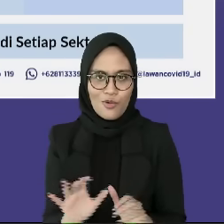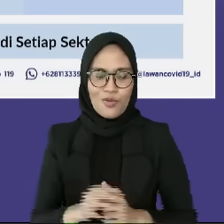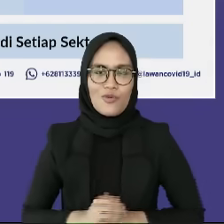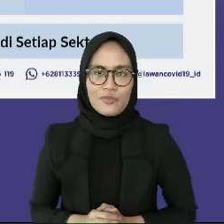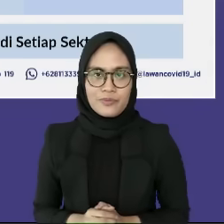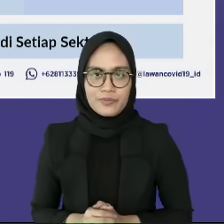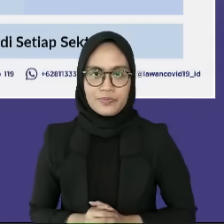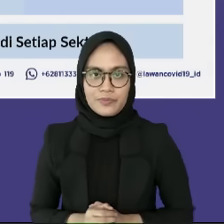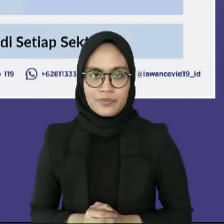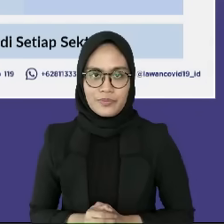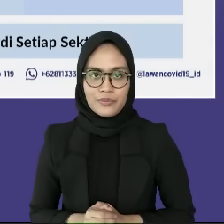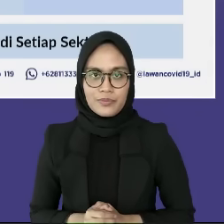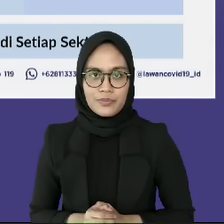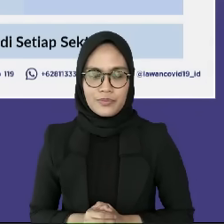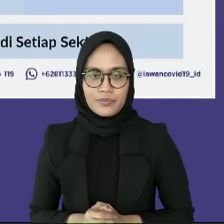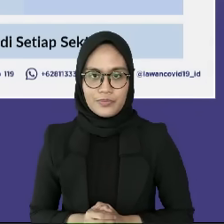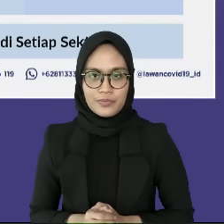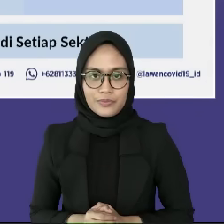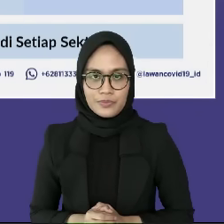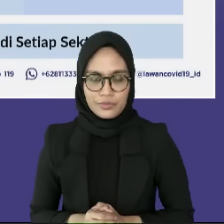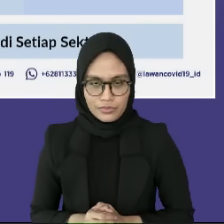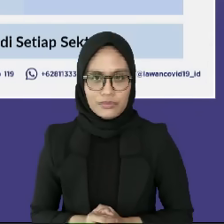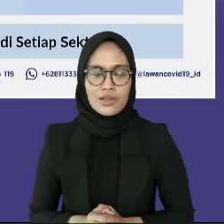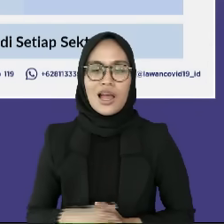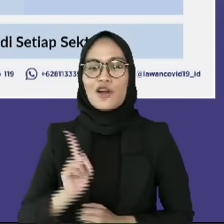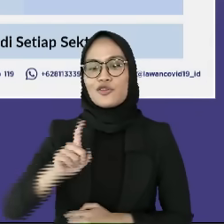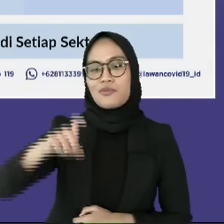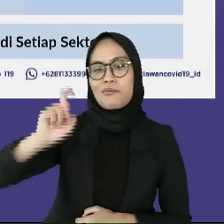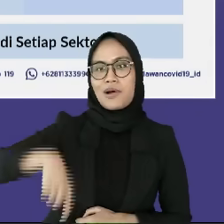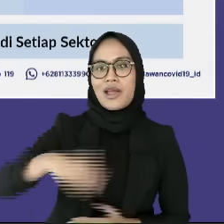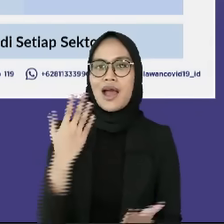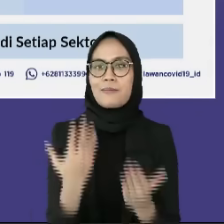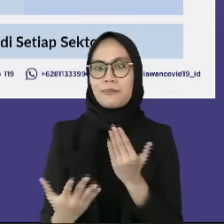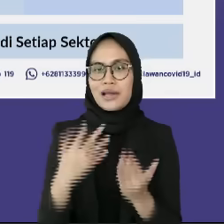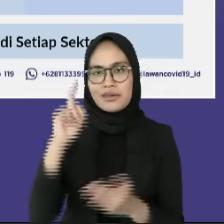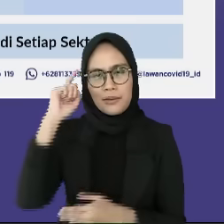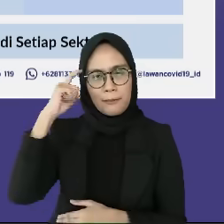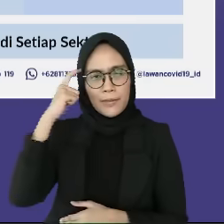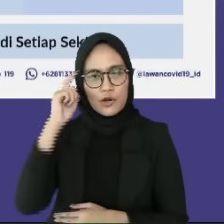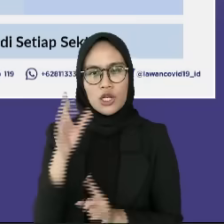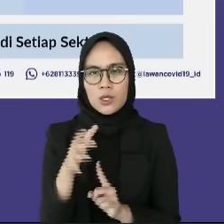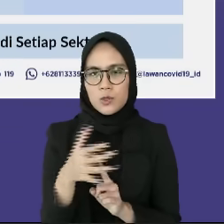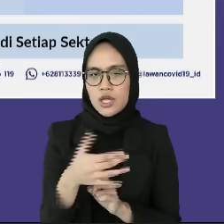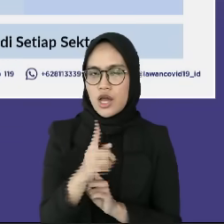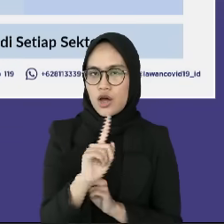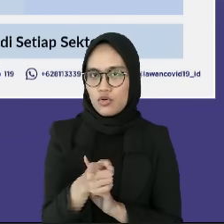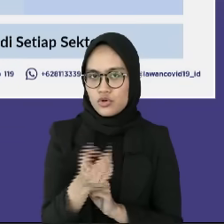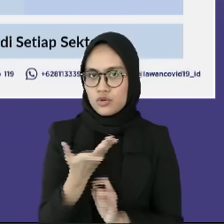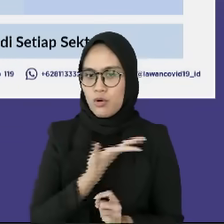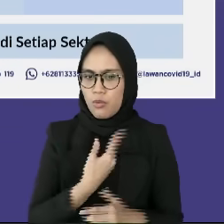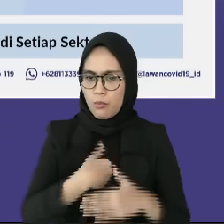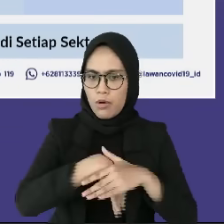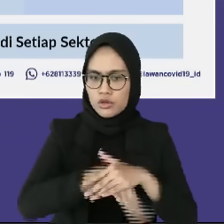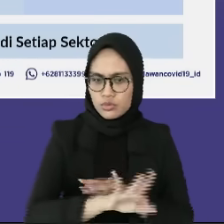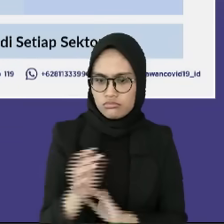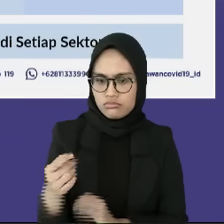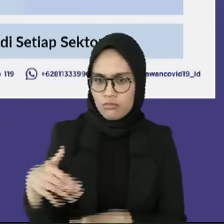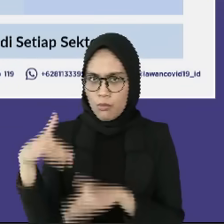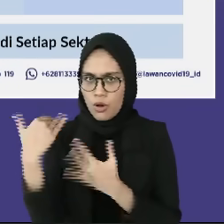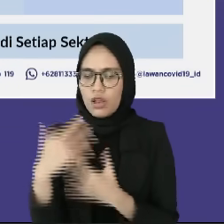Peduli Lindungi. Penggunaan Peduli Lindungi untuk masuk ke supermarket dan hypermarket.